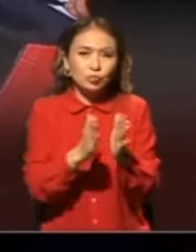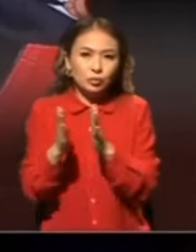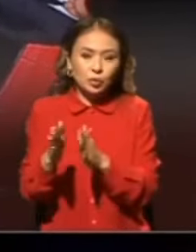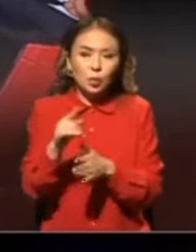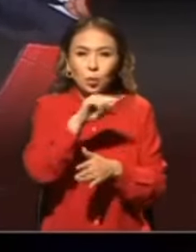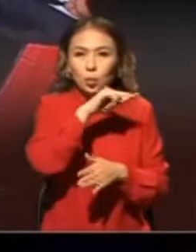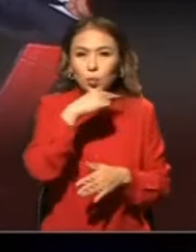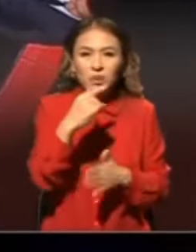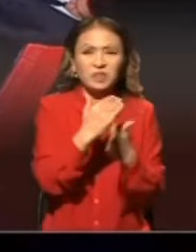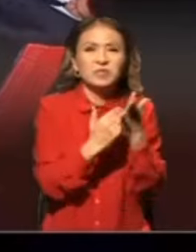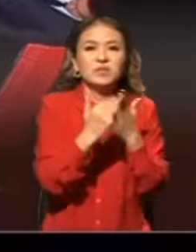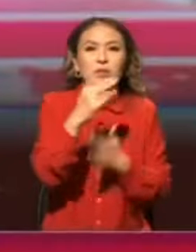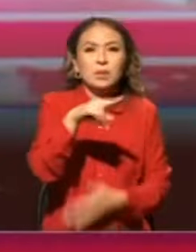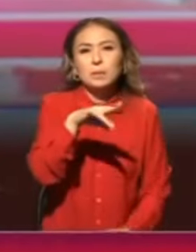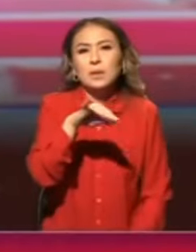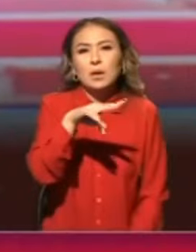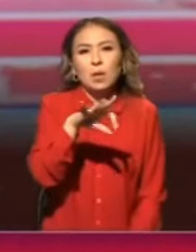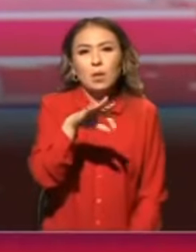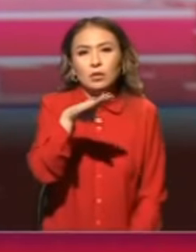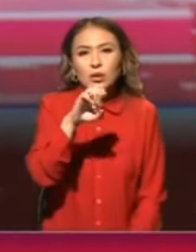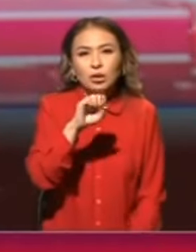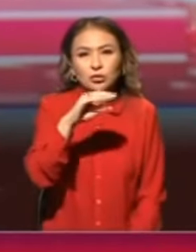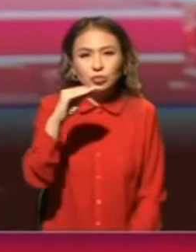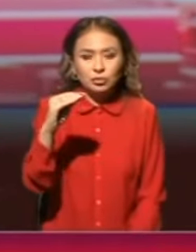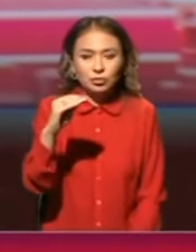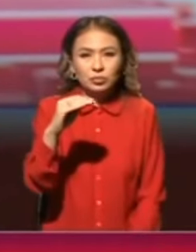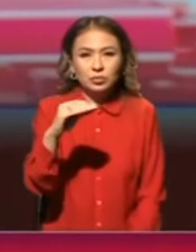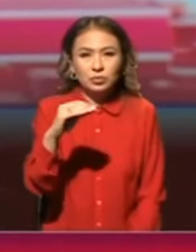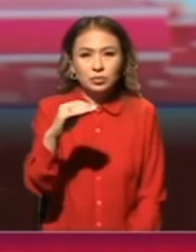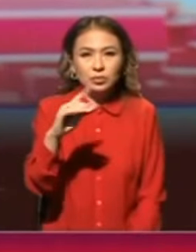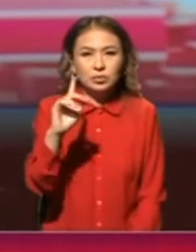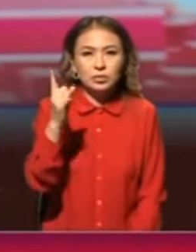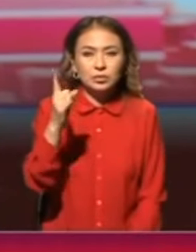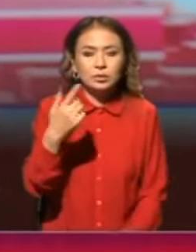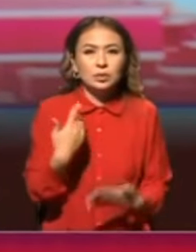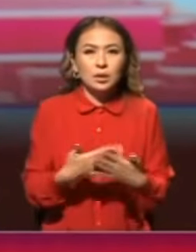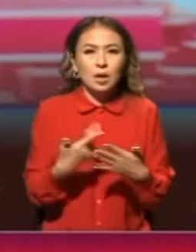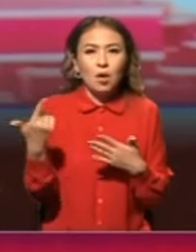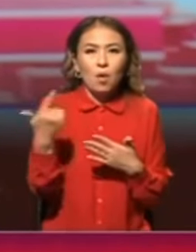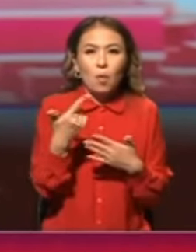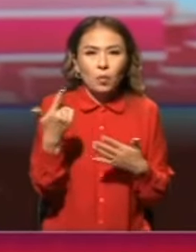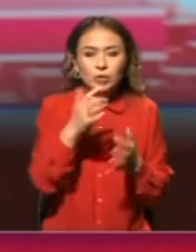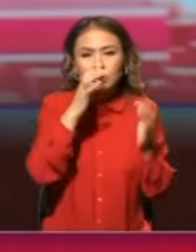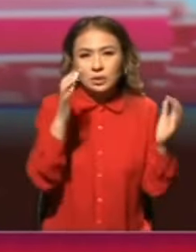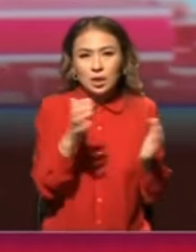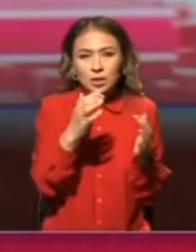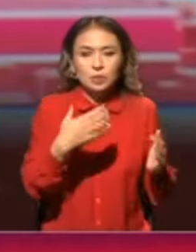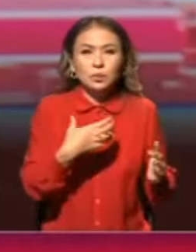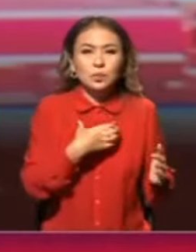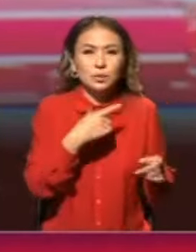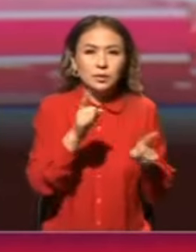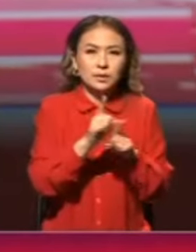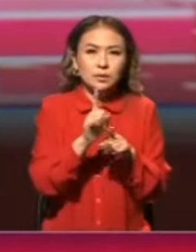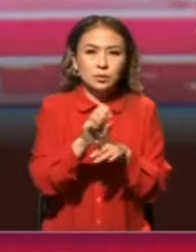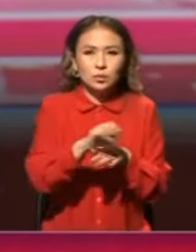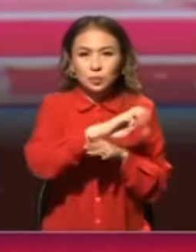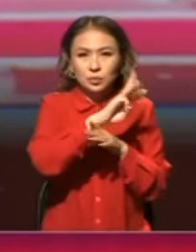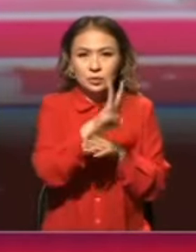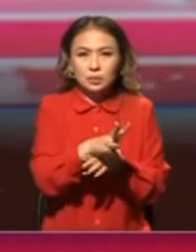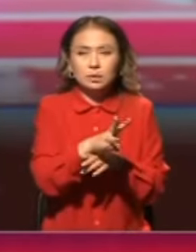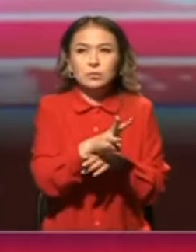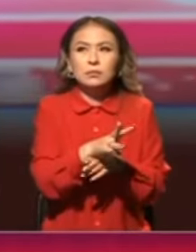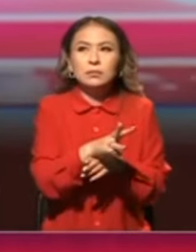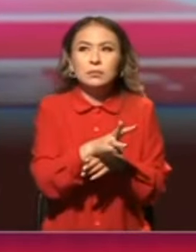орысша айтқанда высший пилотаж деймін, ол ең жоғарғы деңгей. Нені кепілдендіру, сақтандыруын субсидиялау. Оған